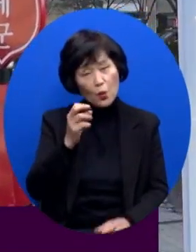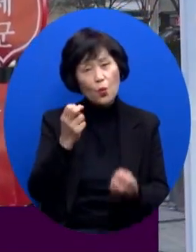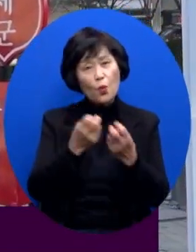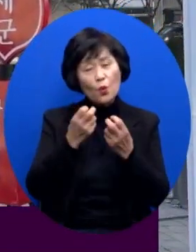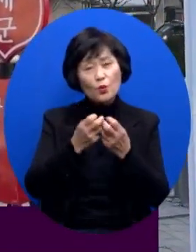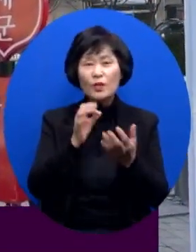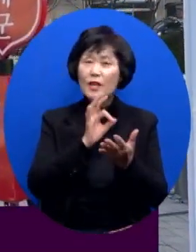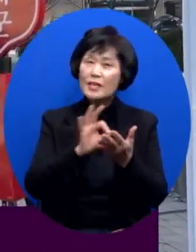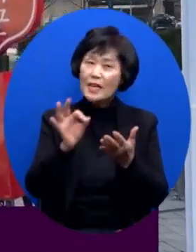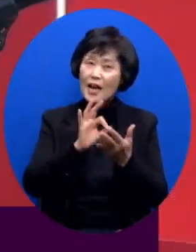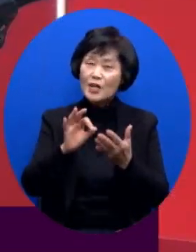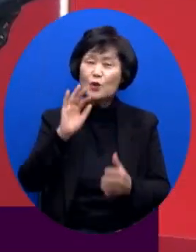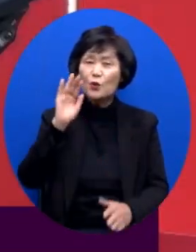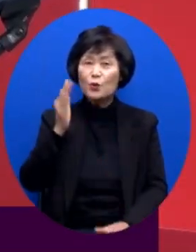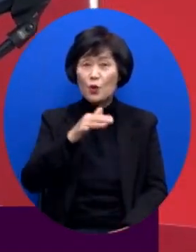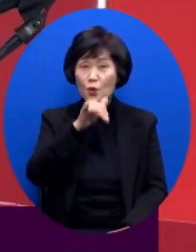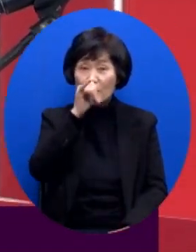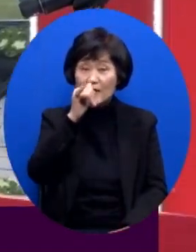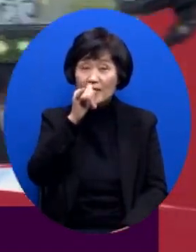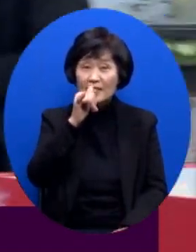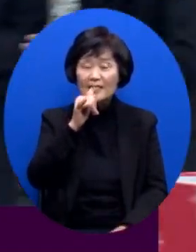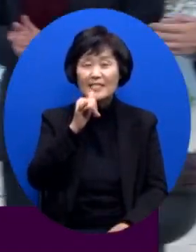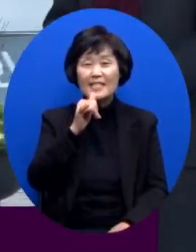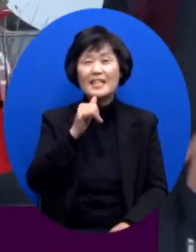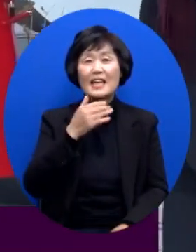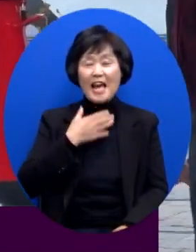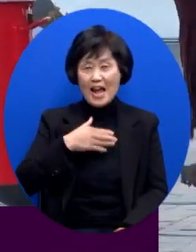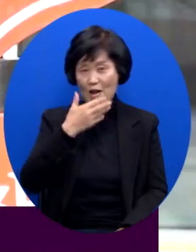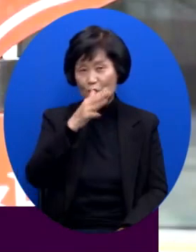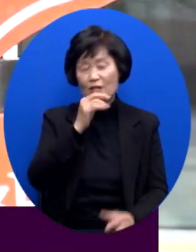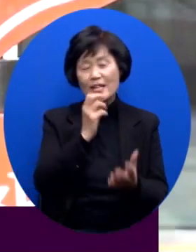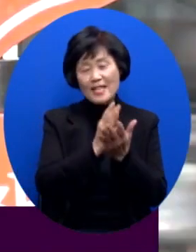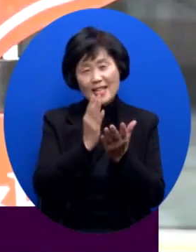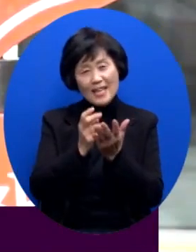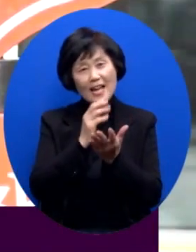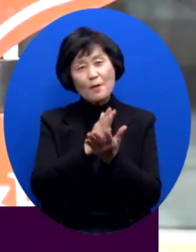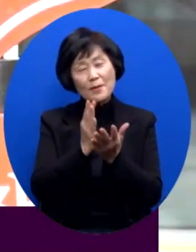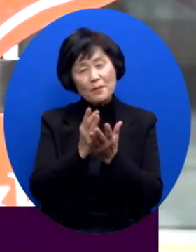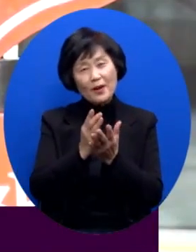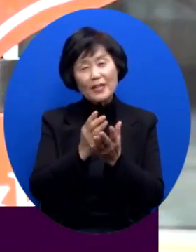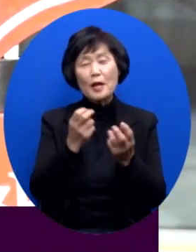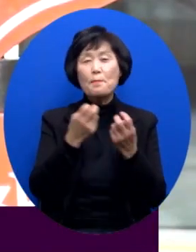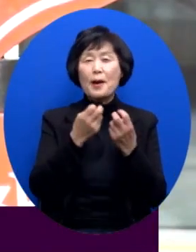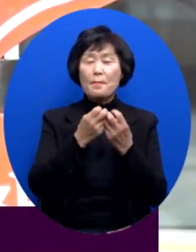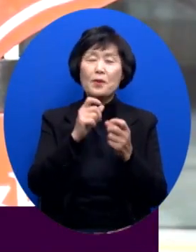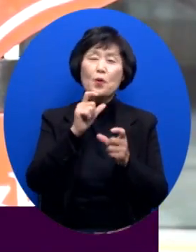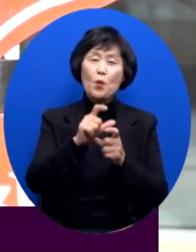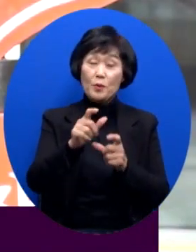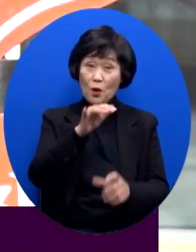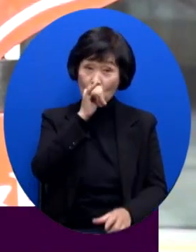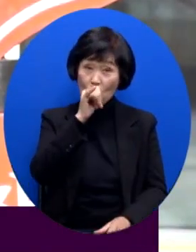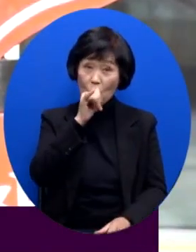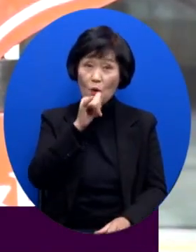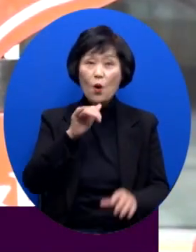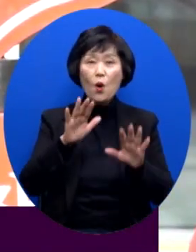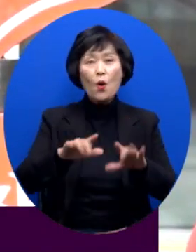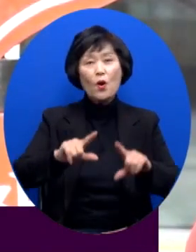것들에 대한 다양한 방법들을 저희가 계속해서 이제 고민을 하게 되고요. 그리고 그 실질적인 올해부터는 그